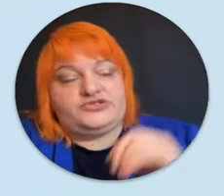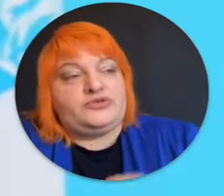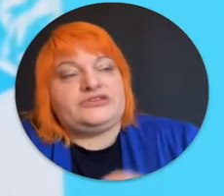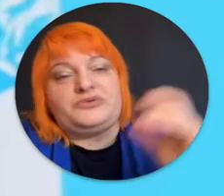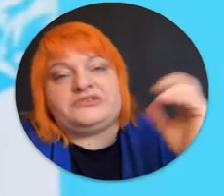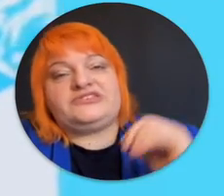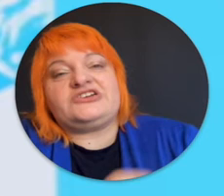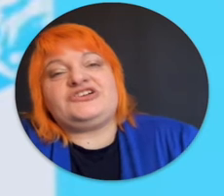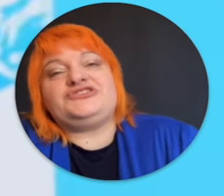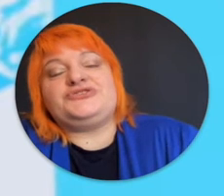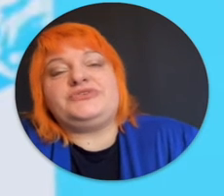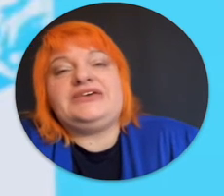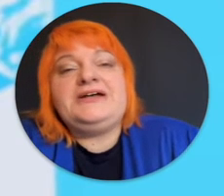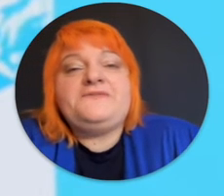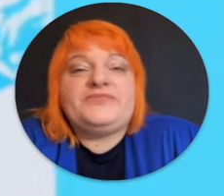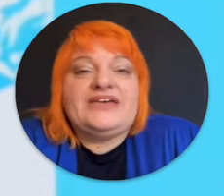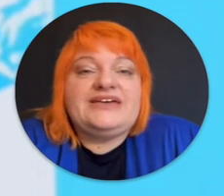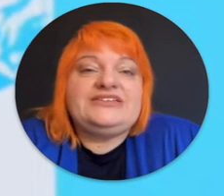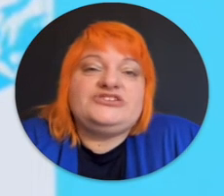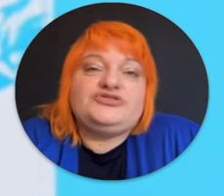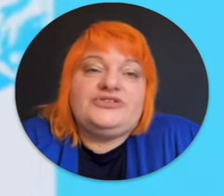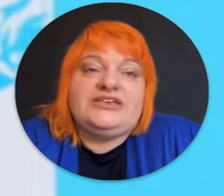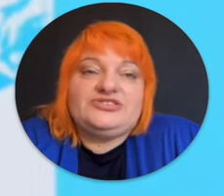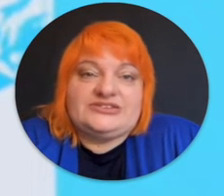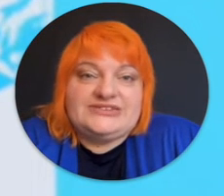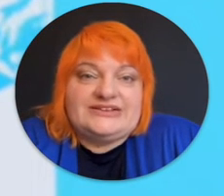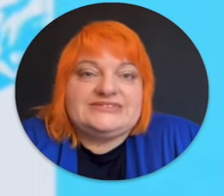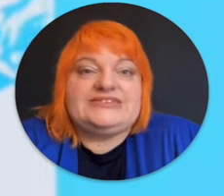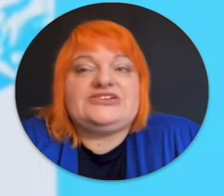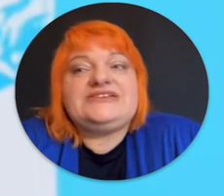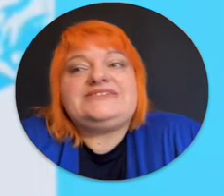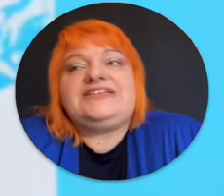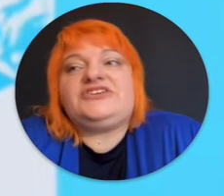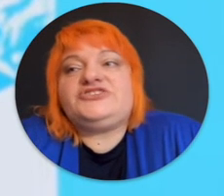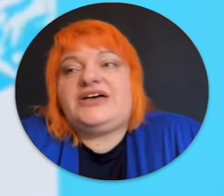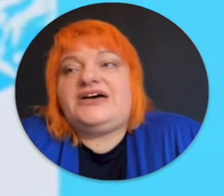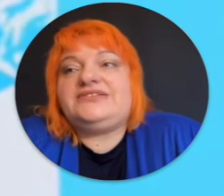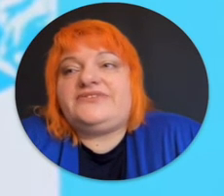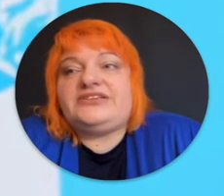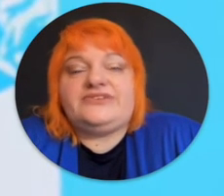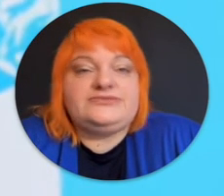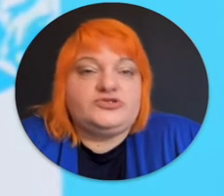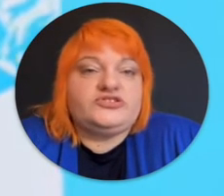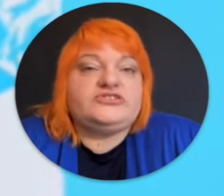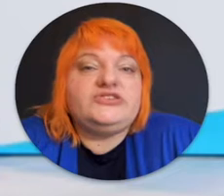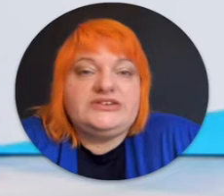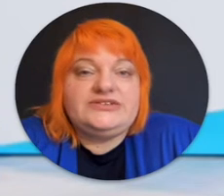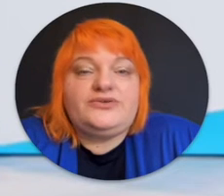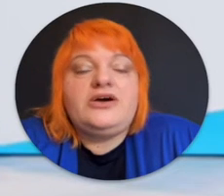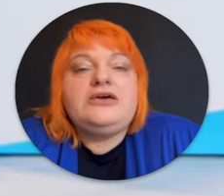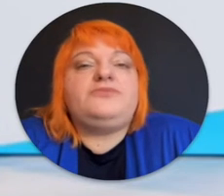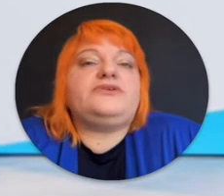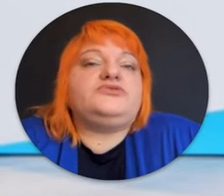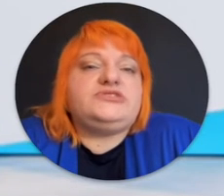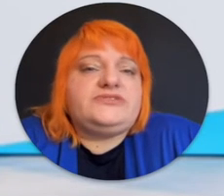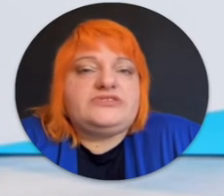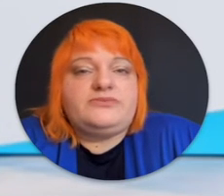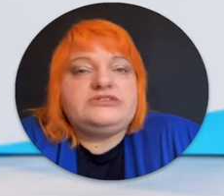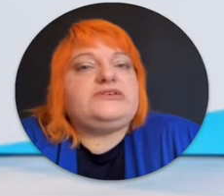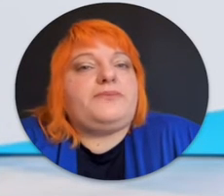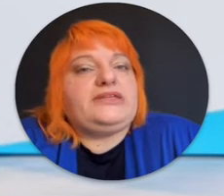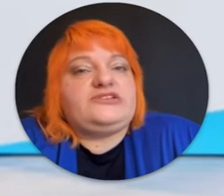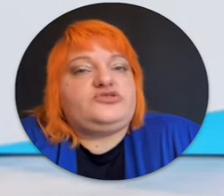снимать, особенно с дрожащей руки, это еще не трансляция. Трансляция должна давать возможность зрителю